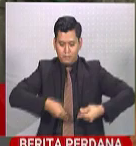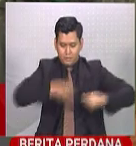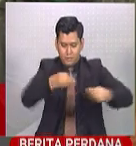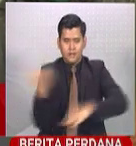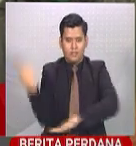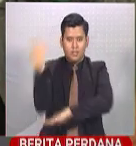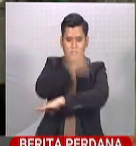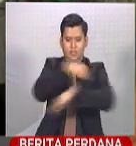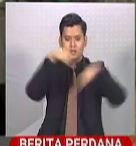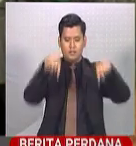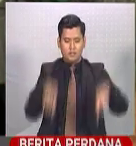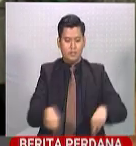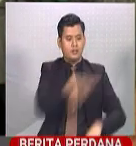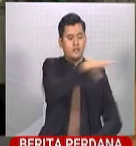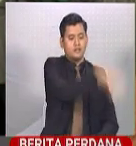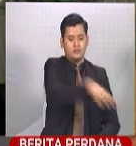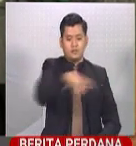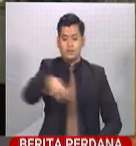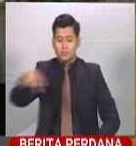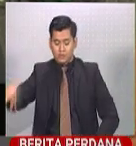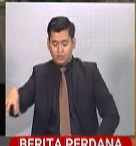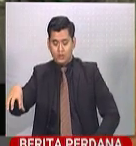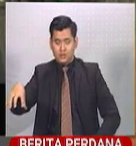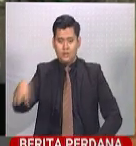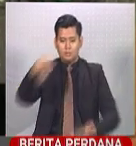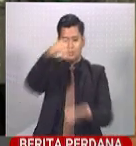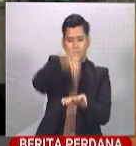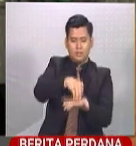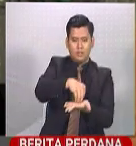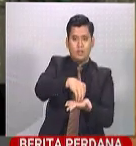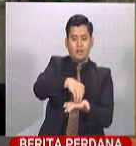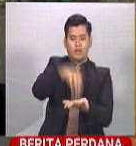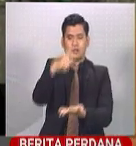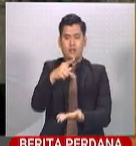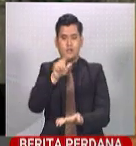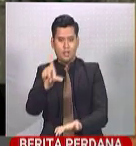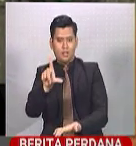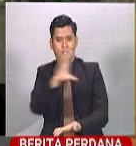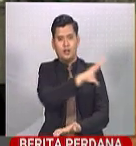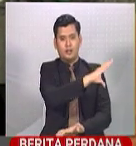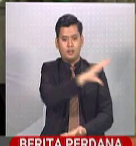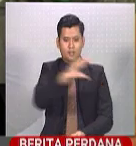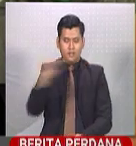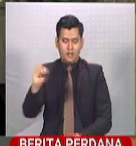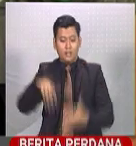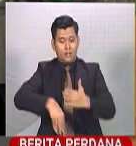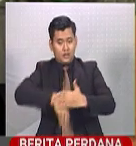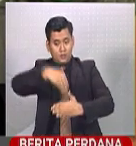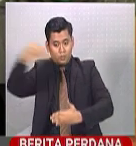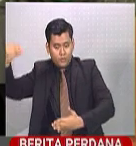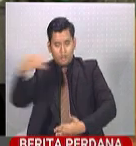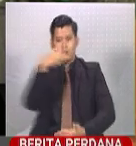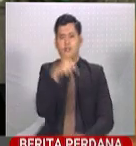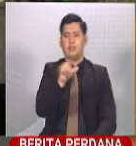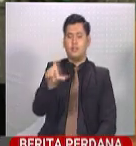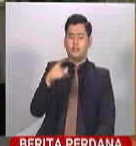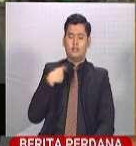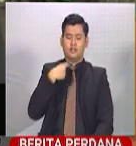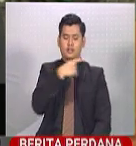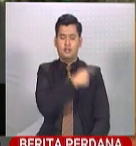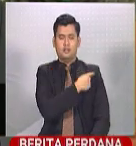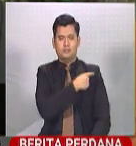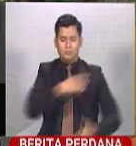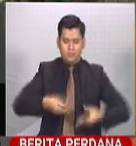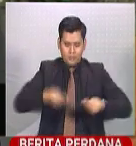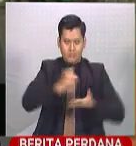semua zon-zon di Jawi, termasuk zon di wilayah Persekutuan, bahkan di luar daripada ini juga, di mana hari ini